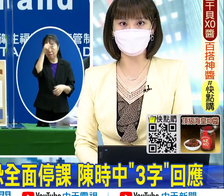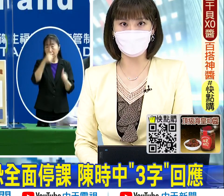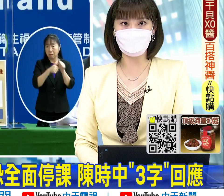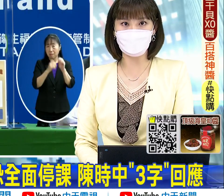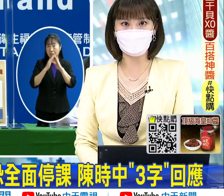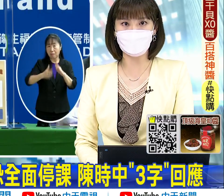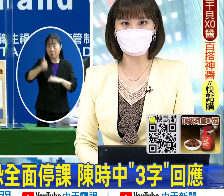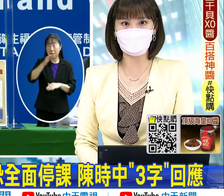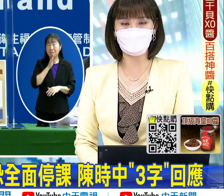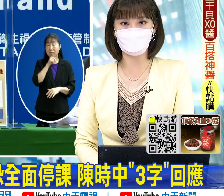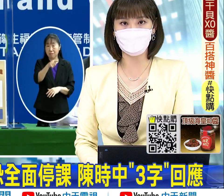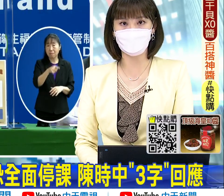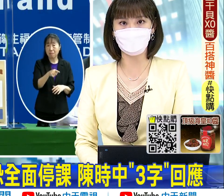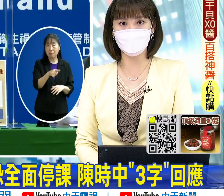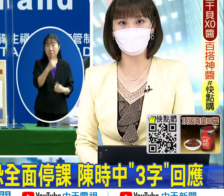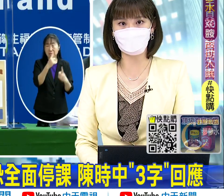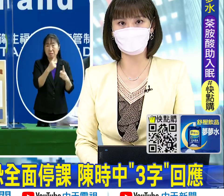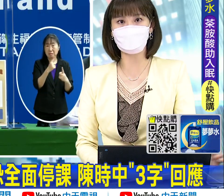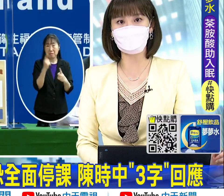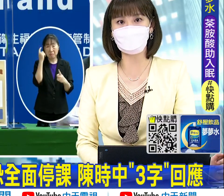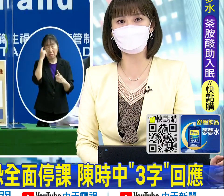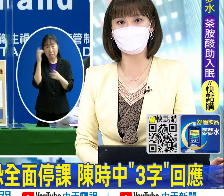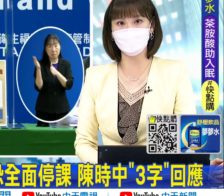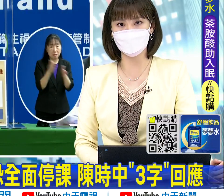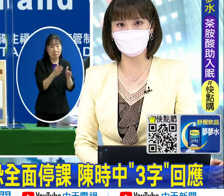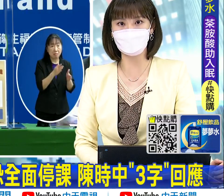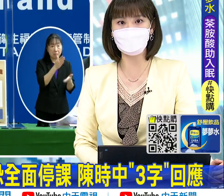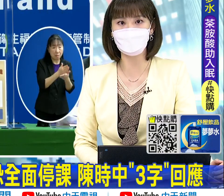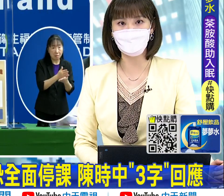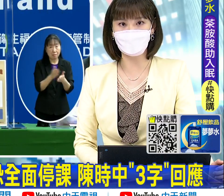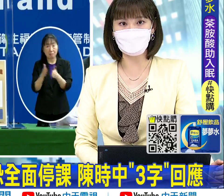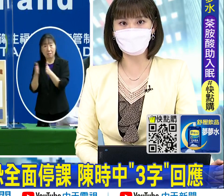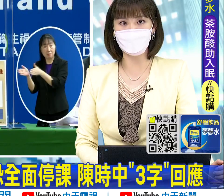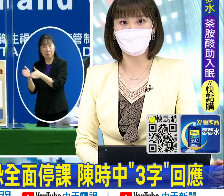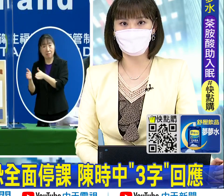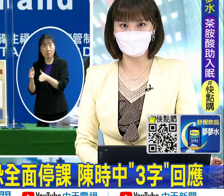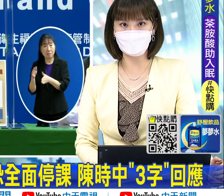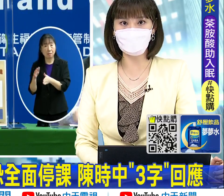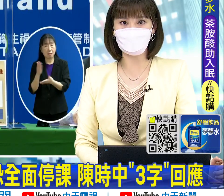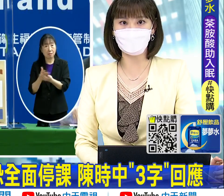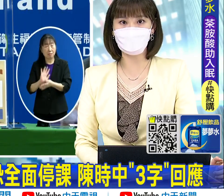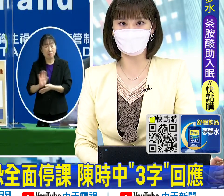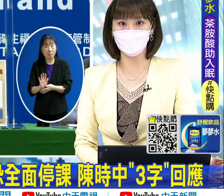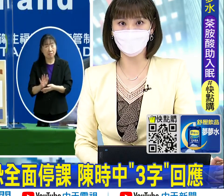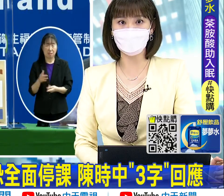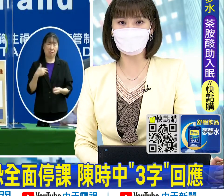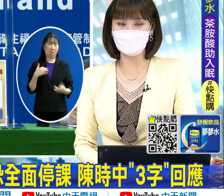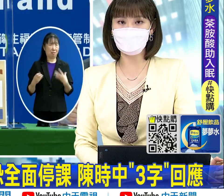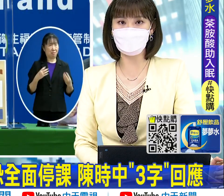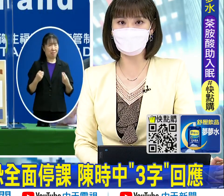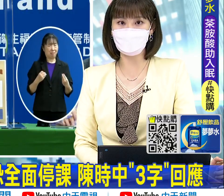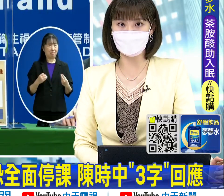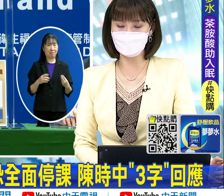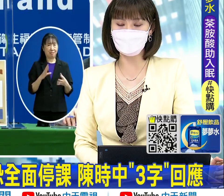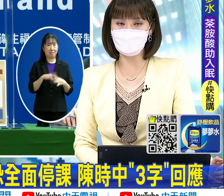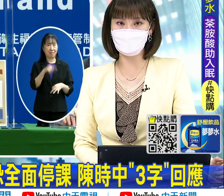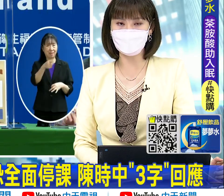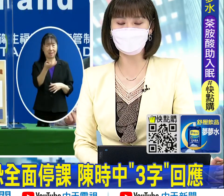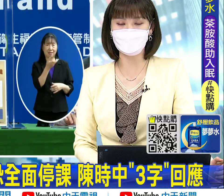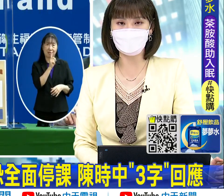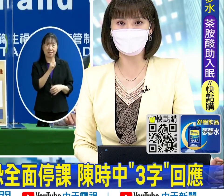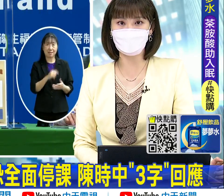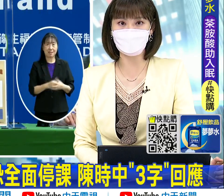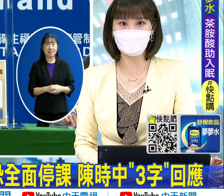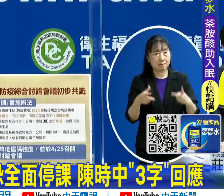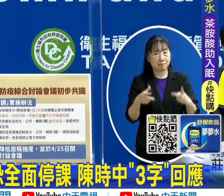全台包含台北市的部分恐怕会全面性的来停课。没想到陈时中只回了3个字，哪3个字？带